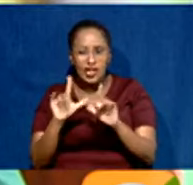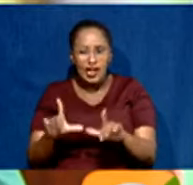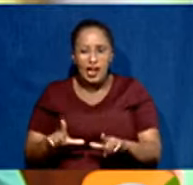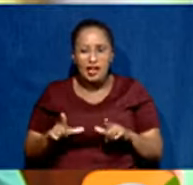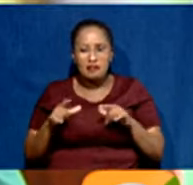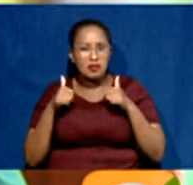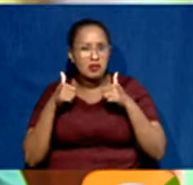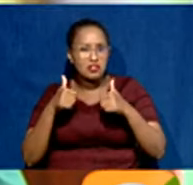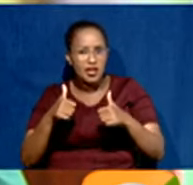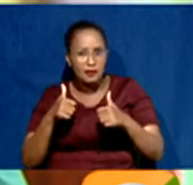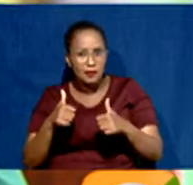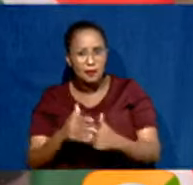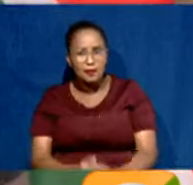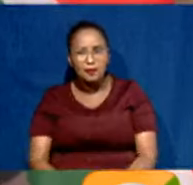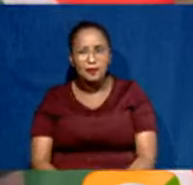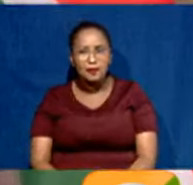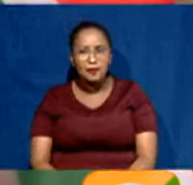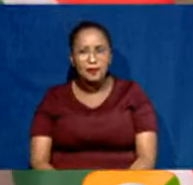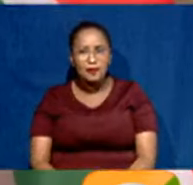sawa?